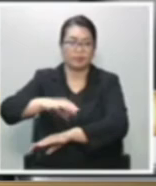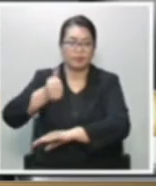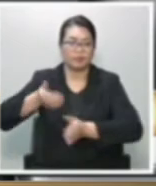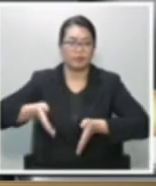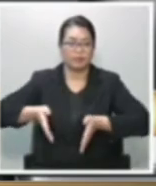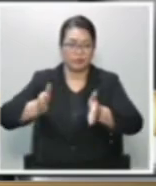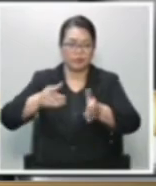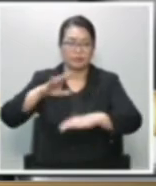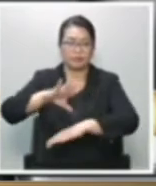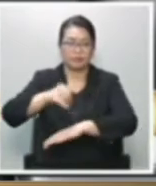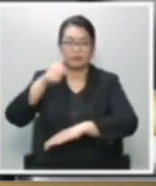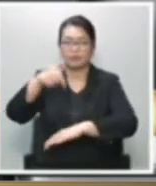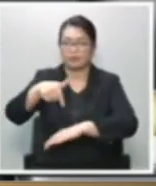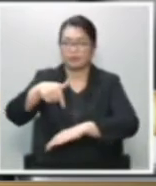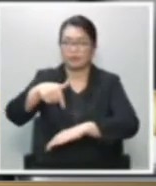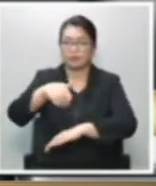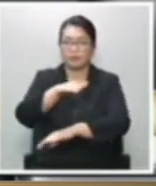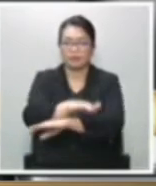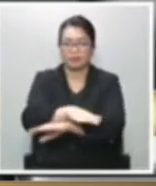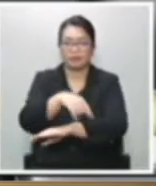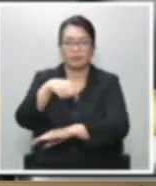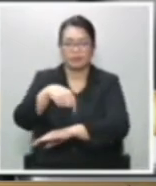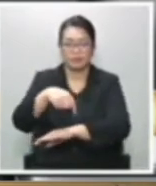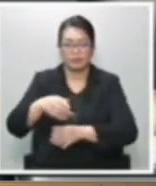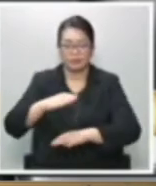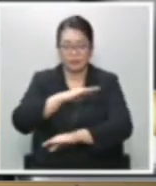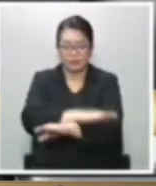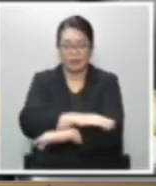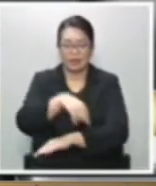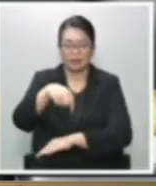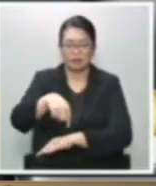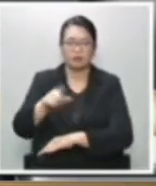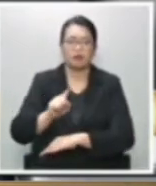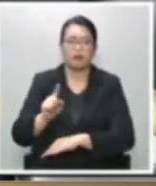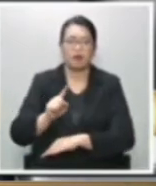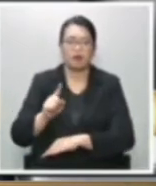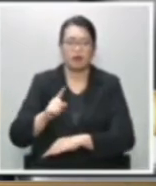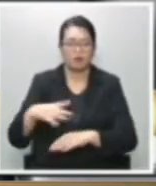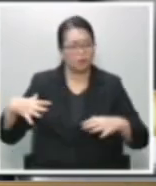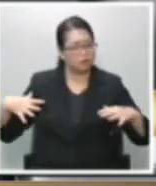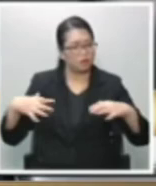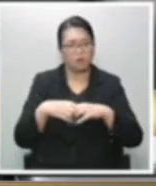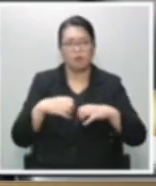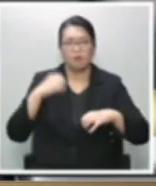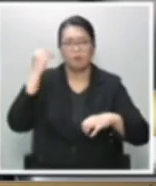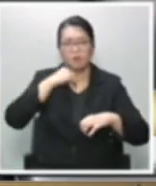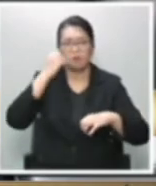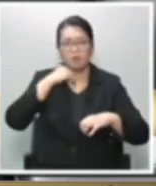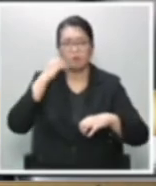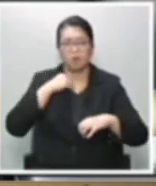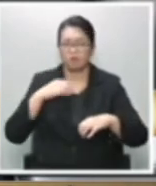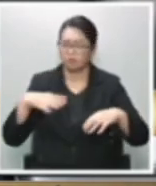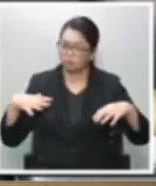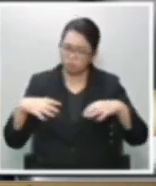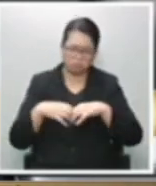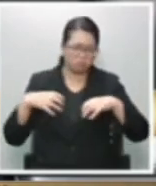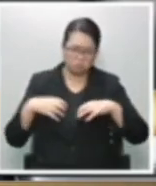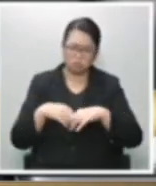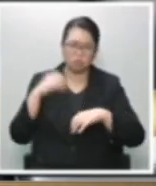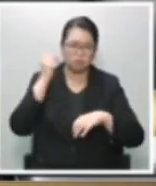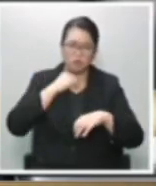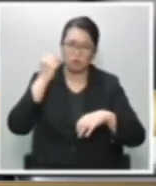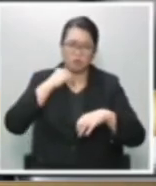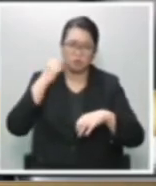พ4001โดยบริเวณแยกดังกล่าวนั้นเกิดตั้งแต่เปิดใช้งานมาเกิดอุบัติเหตุขึ้นหลายครั้งหลายครา